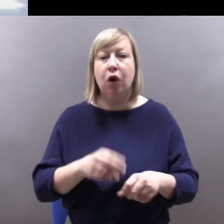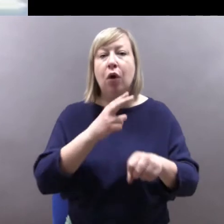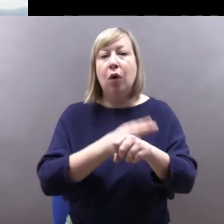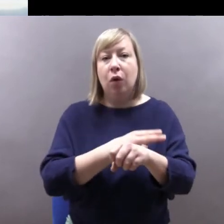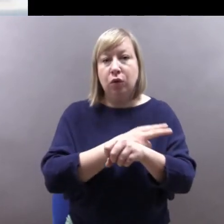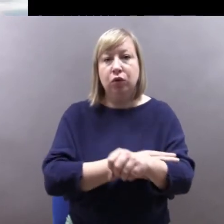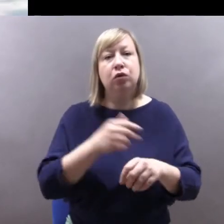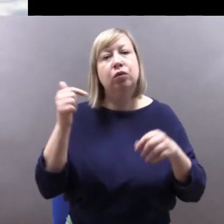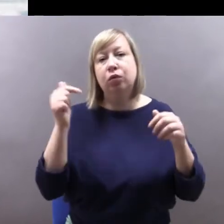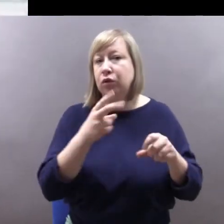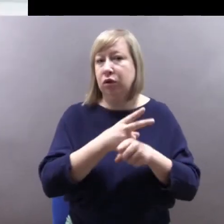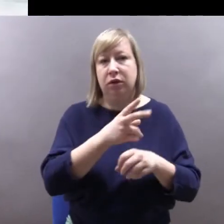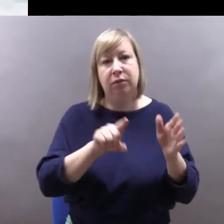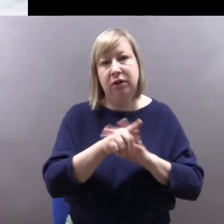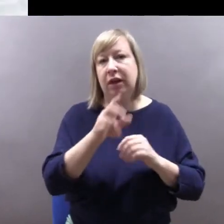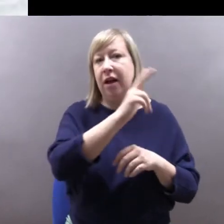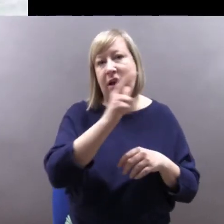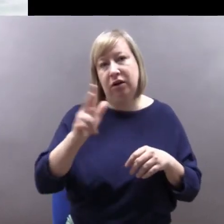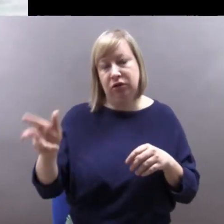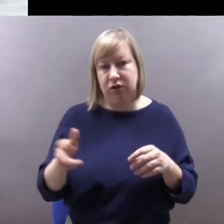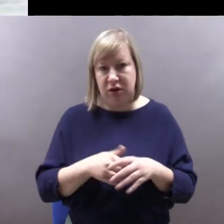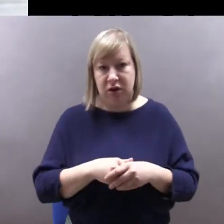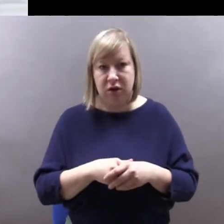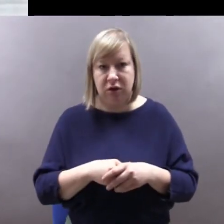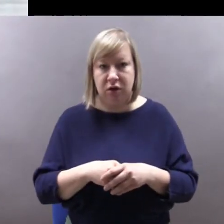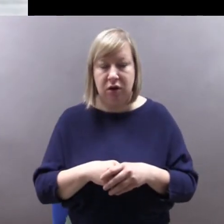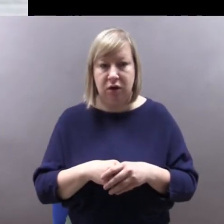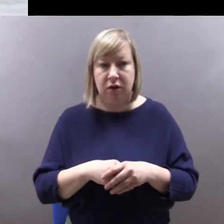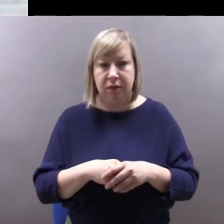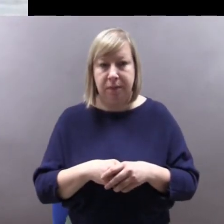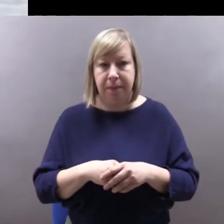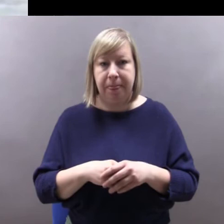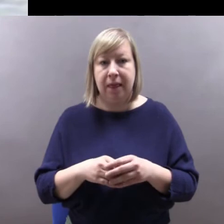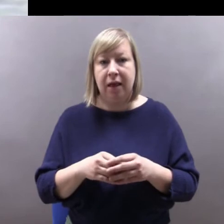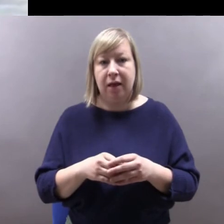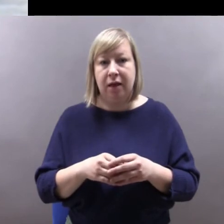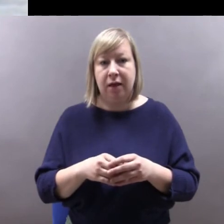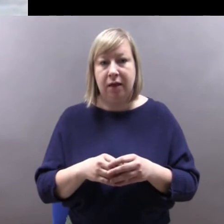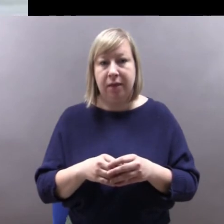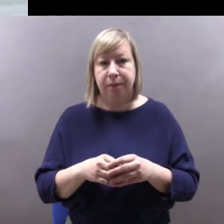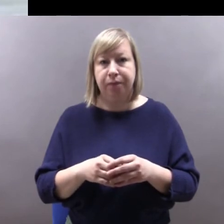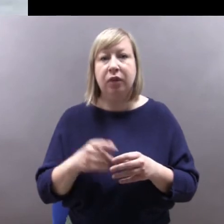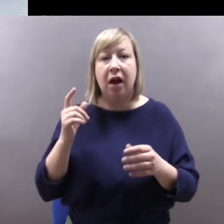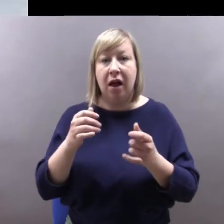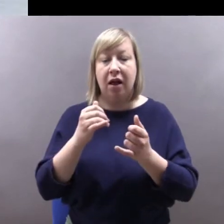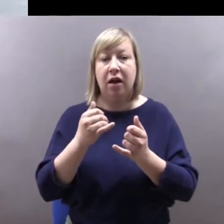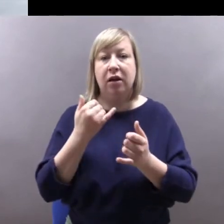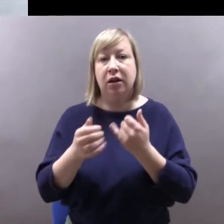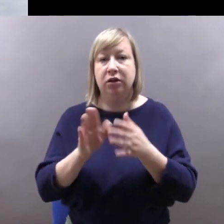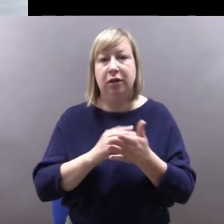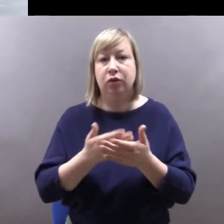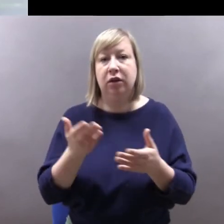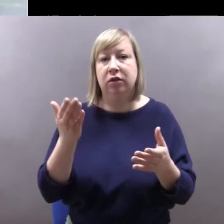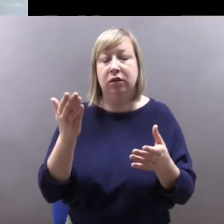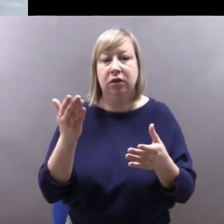urząd, to wiadomo, urząd musi być dla wszystkich, ale mając jakąś instytucję komercyjną, chcemy